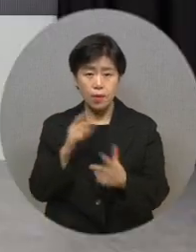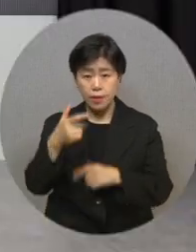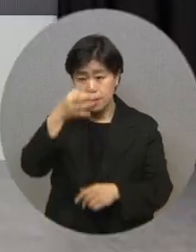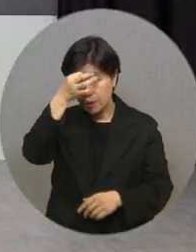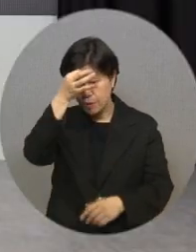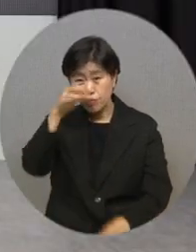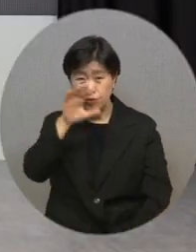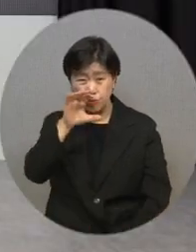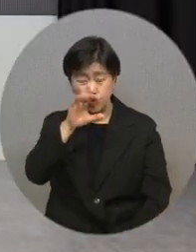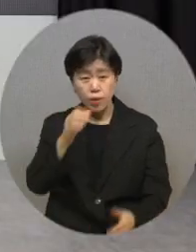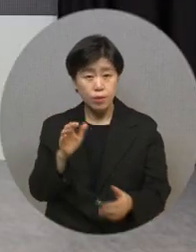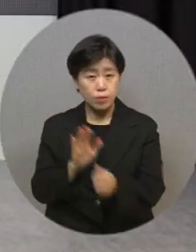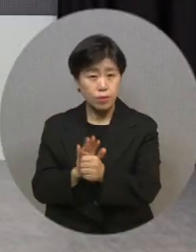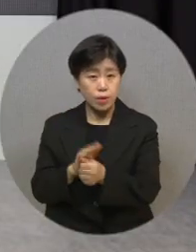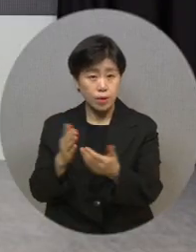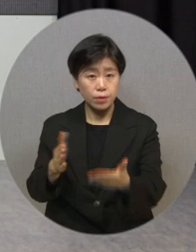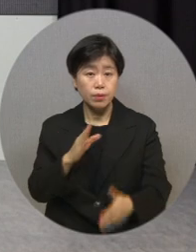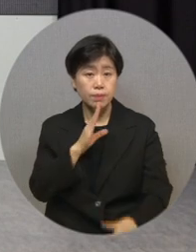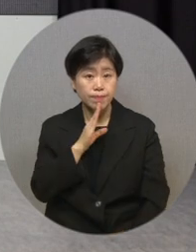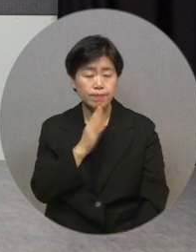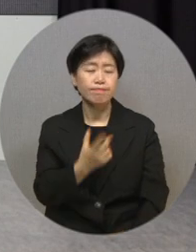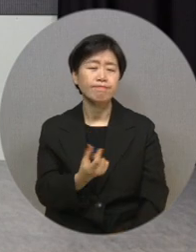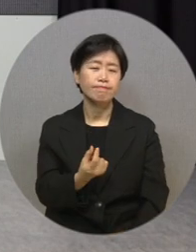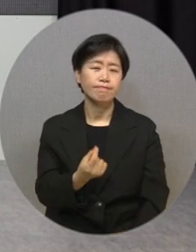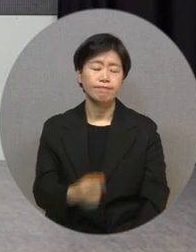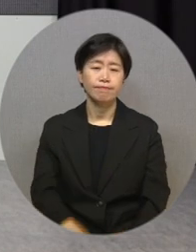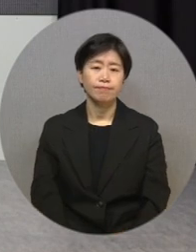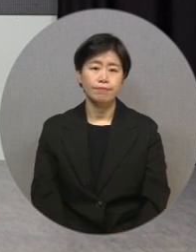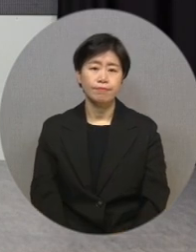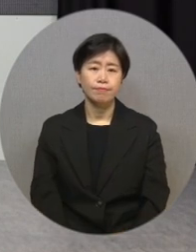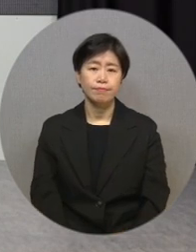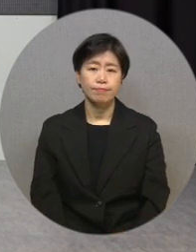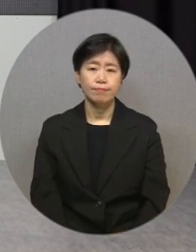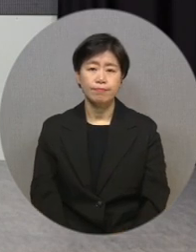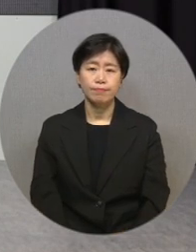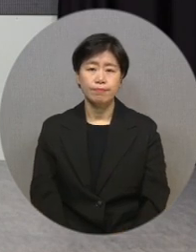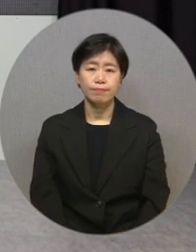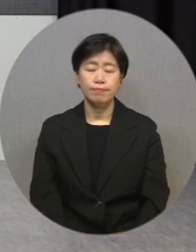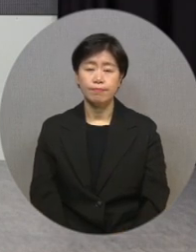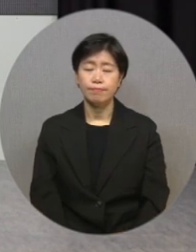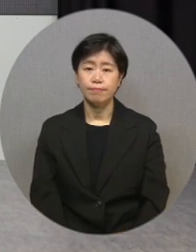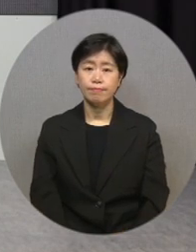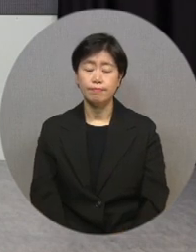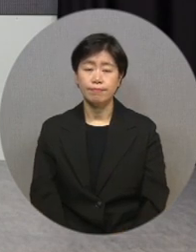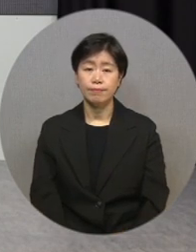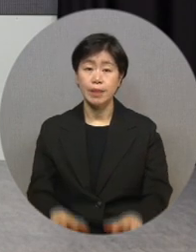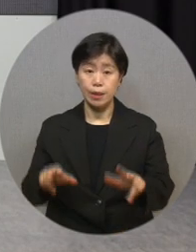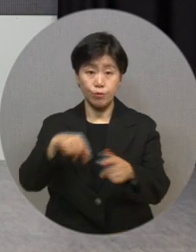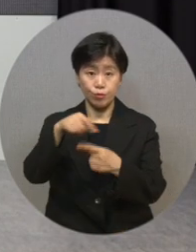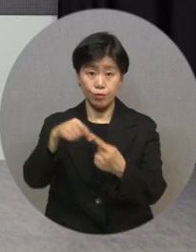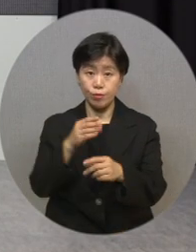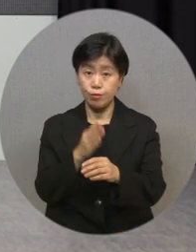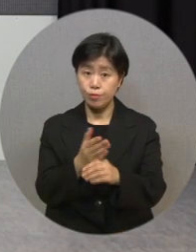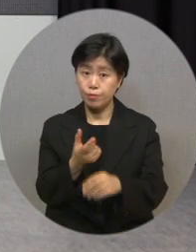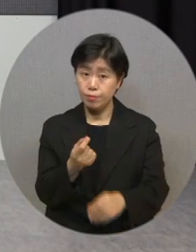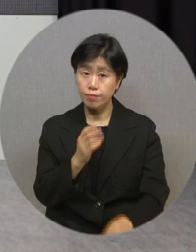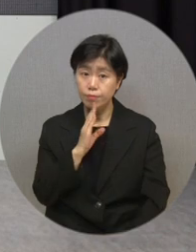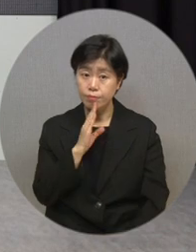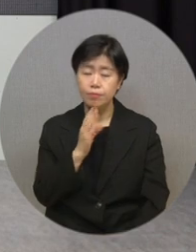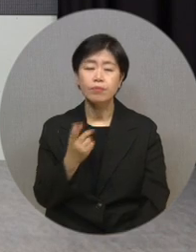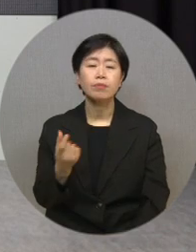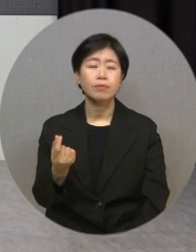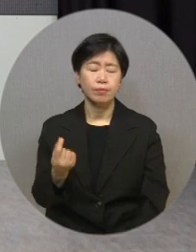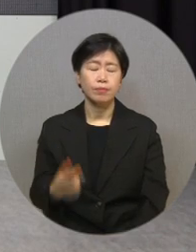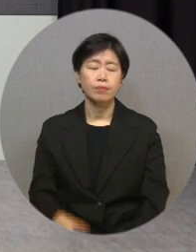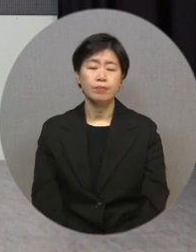힘들고 하니까 그래서 그런 특별 특별한 배려의 차원에서 조직을 운영하고 있나요네 지금